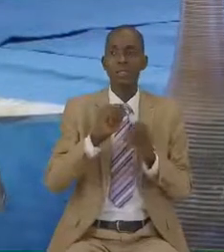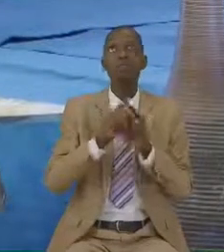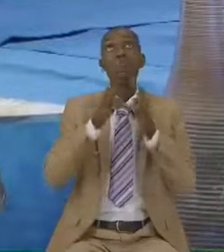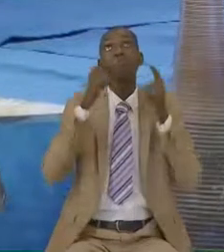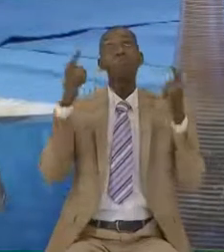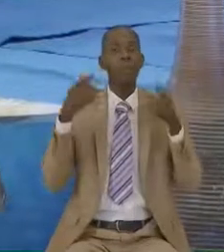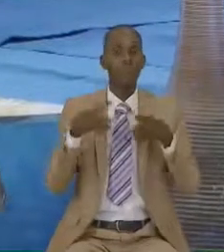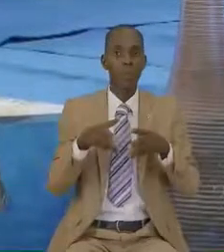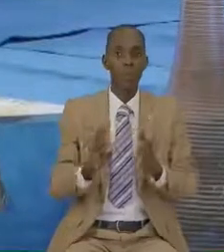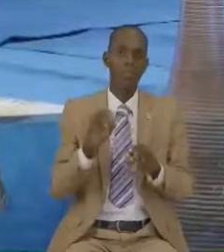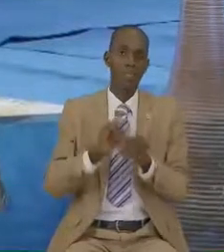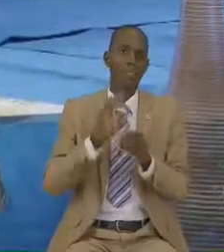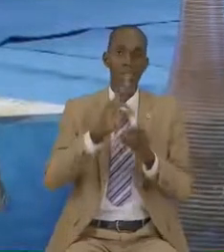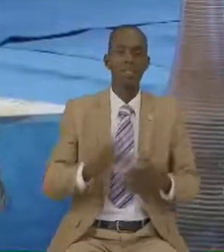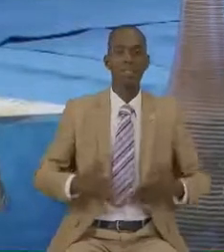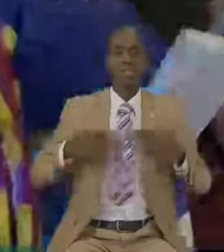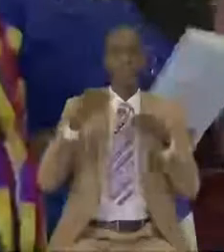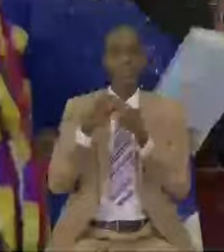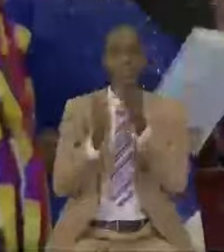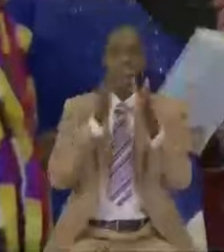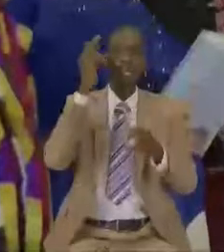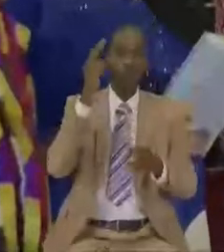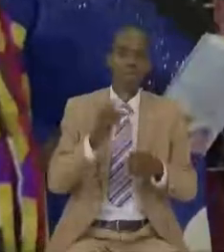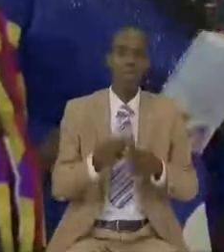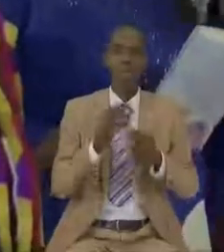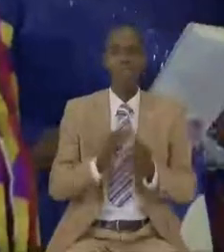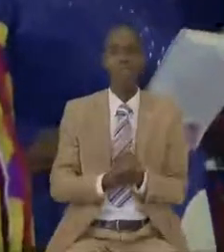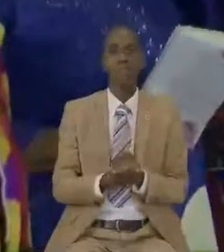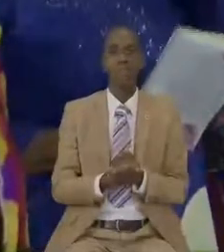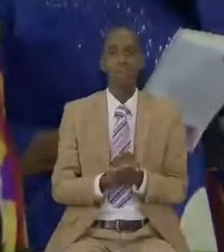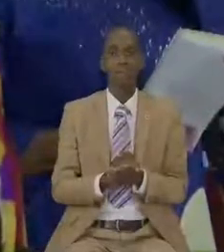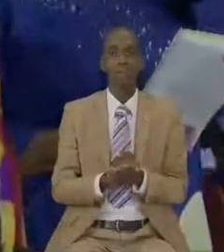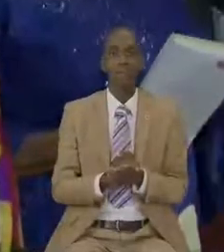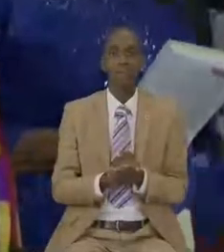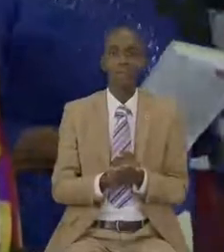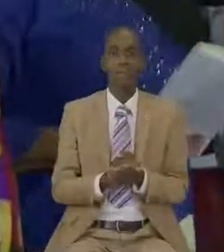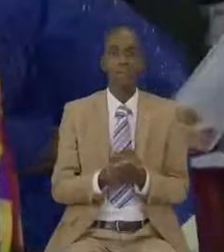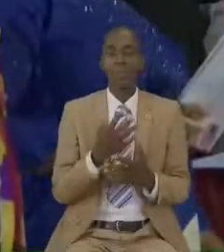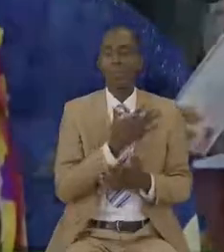soir de façon sans précédent au nom de Jésus.